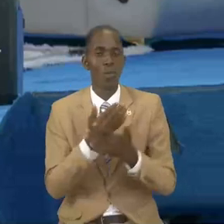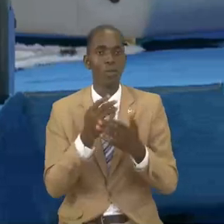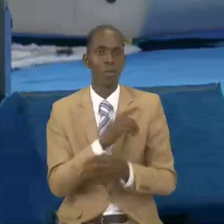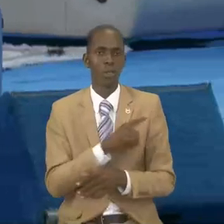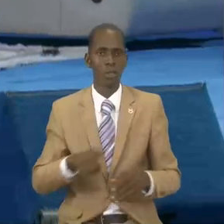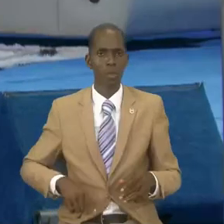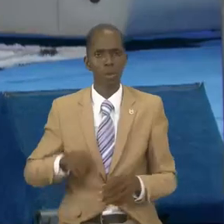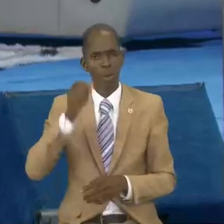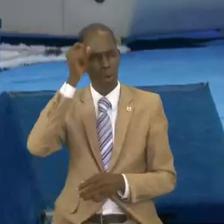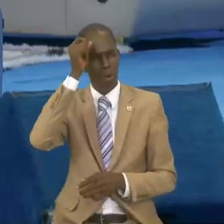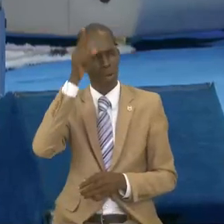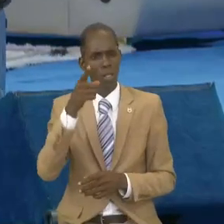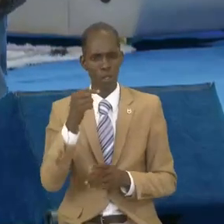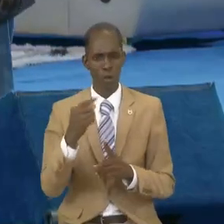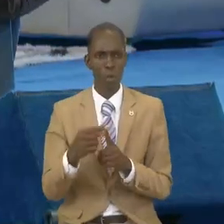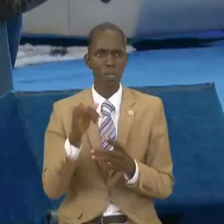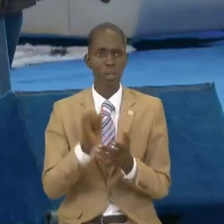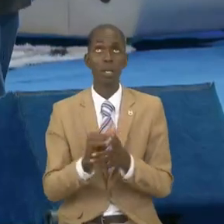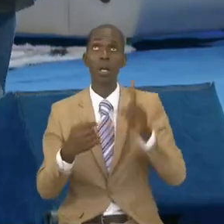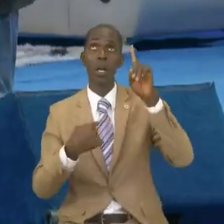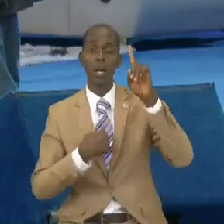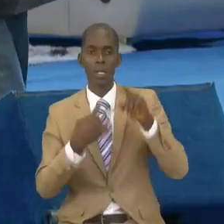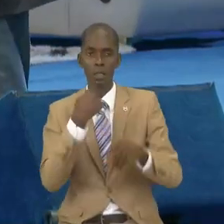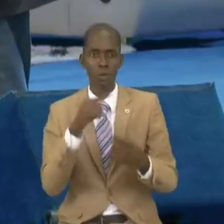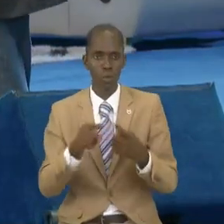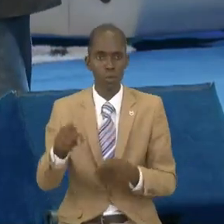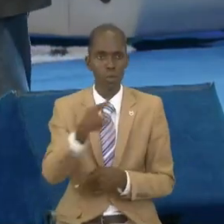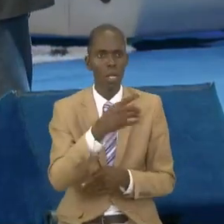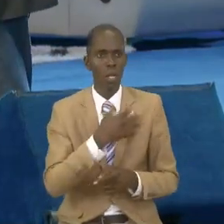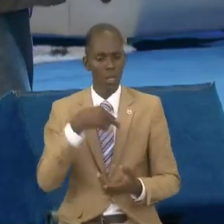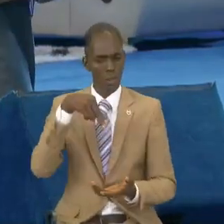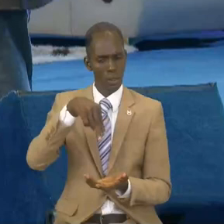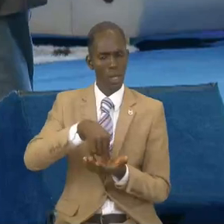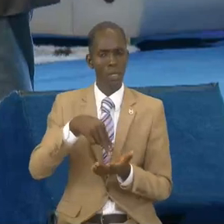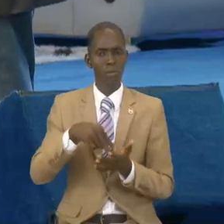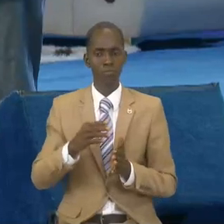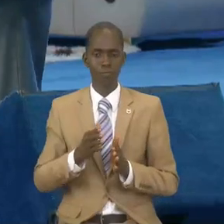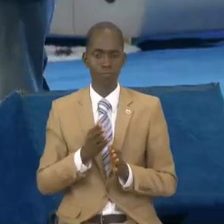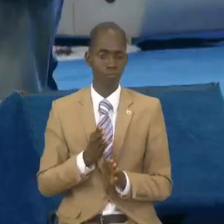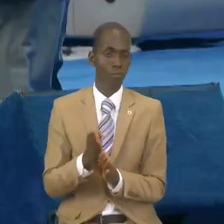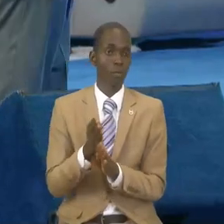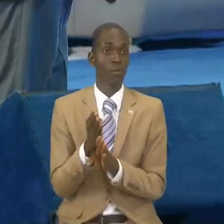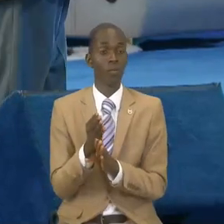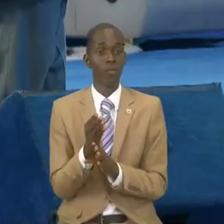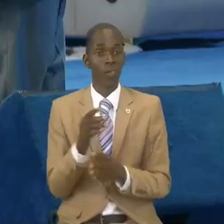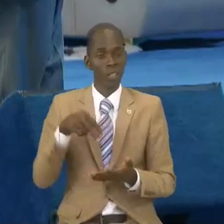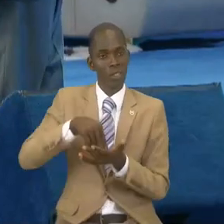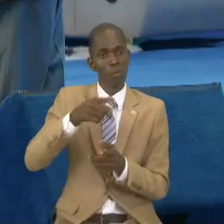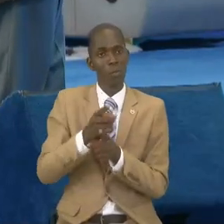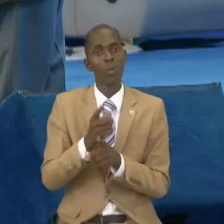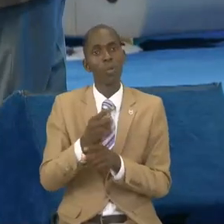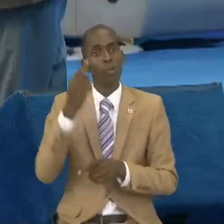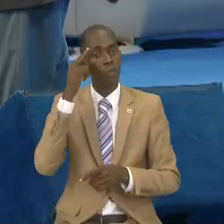Comprends? Car dès le premier jour où tu as eu à cœur... Verset 11, puis me dit, Daniel, homme